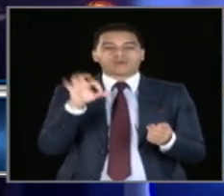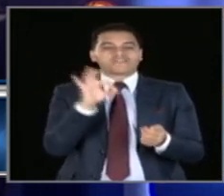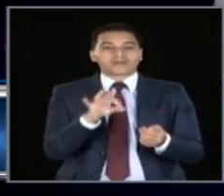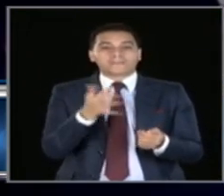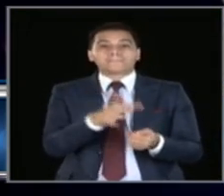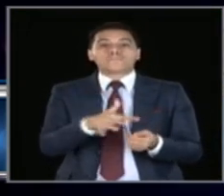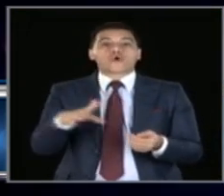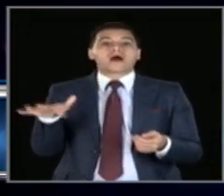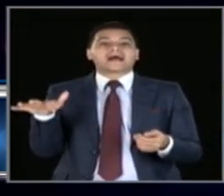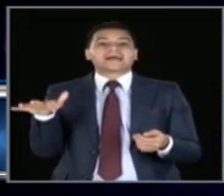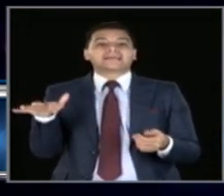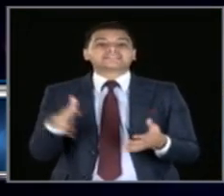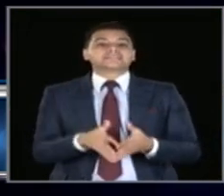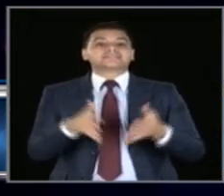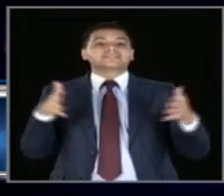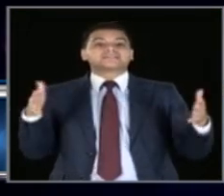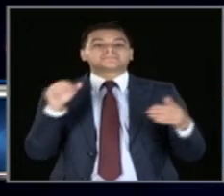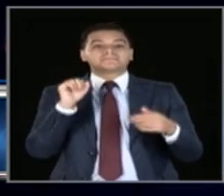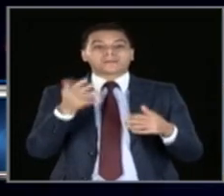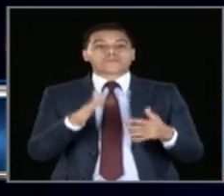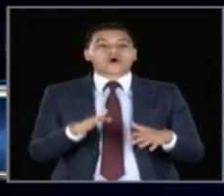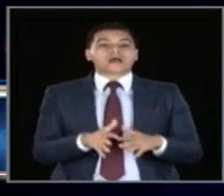الهادي. المحيط الهادي.